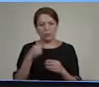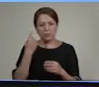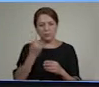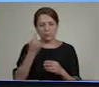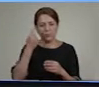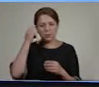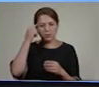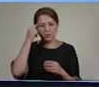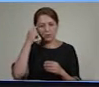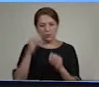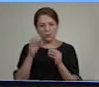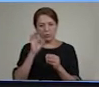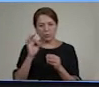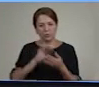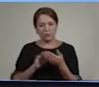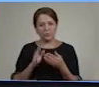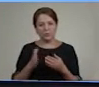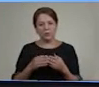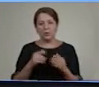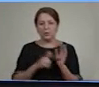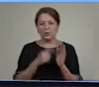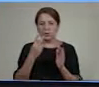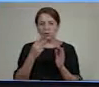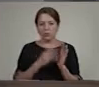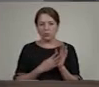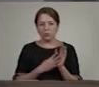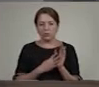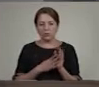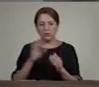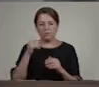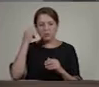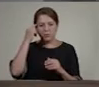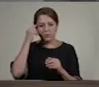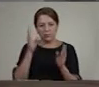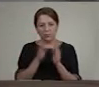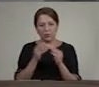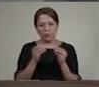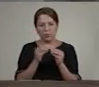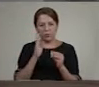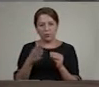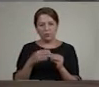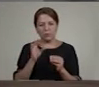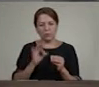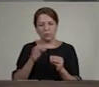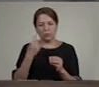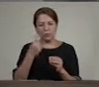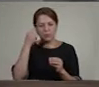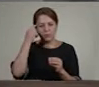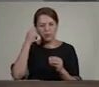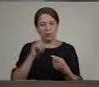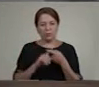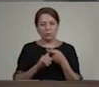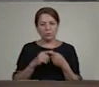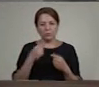tushadi, yana 1 dildi. 7 ga 2 9, yana dildagi bilan 10 bo'ladi. 2 ga dildagi 1 ni